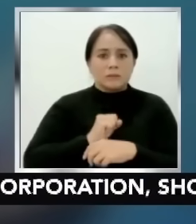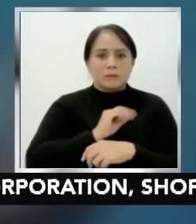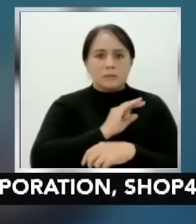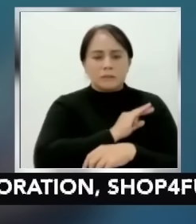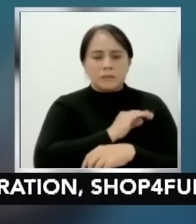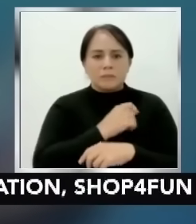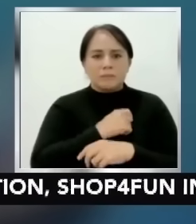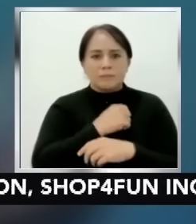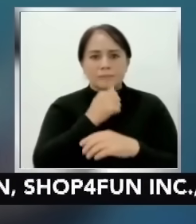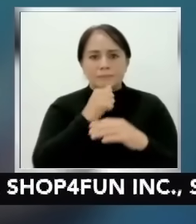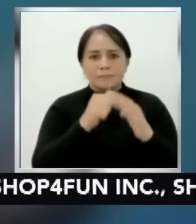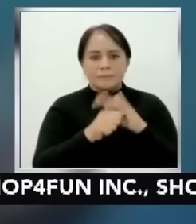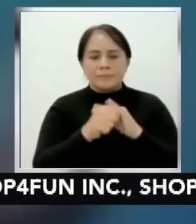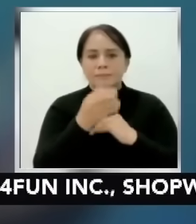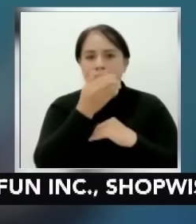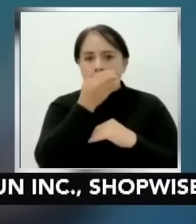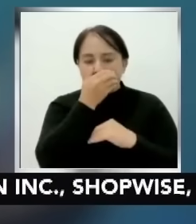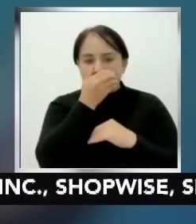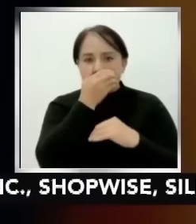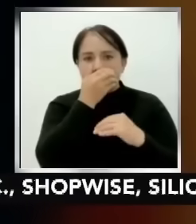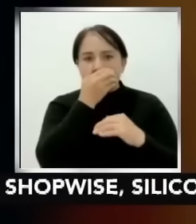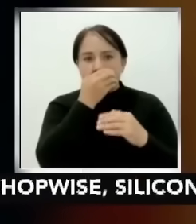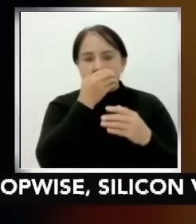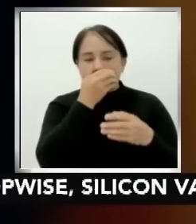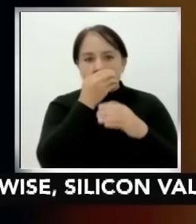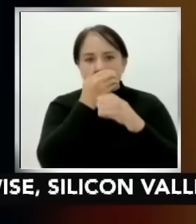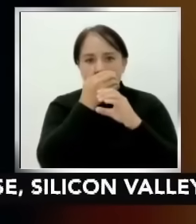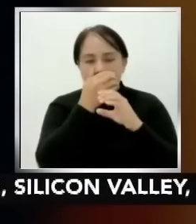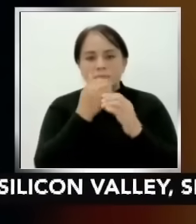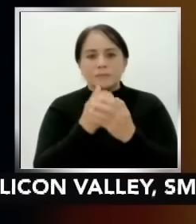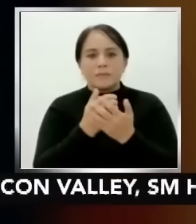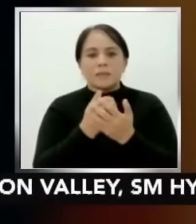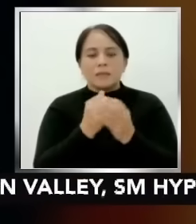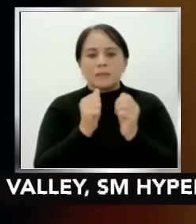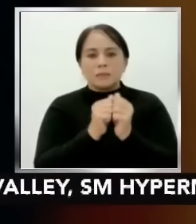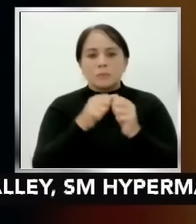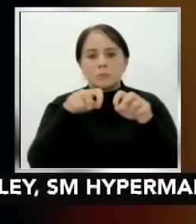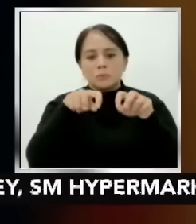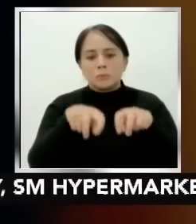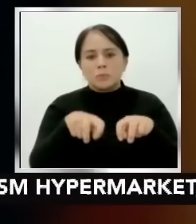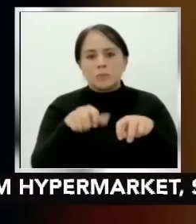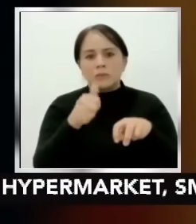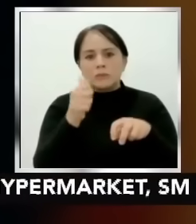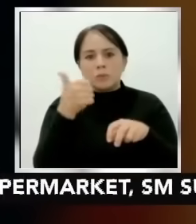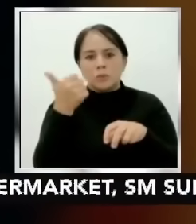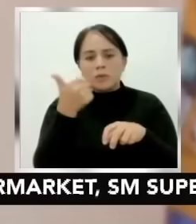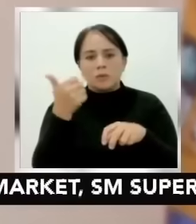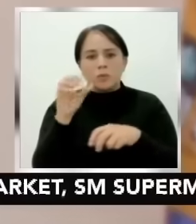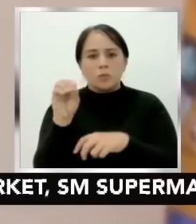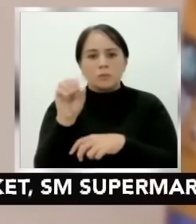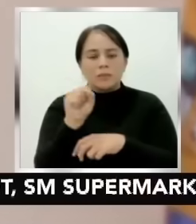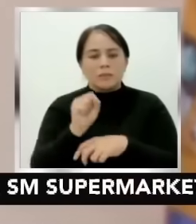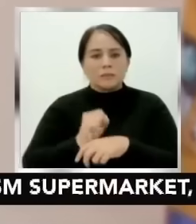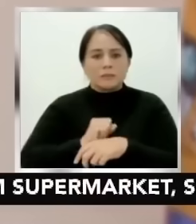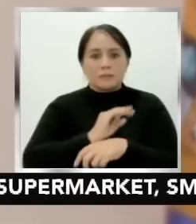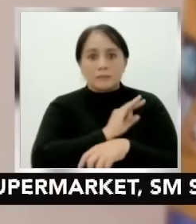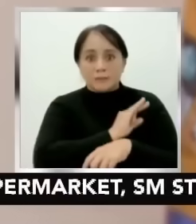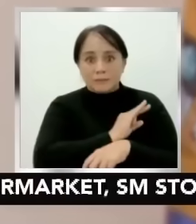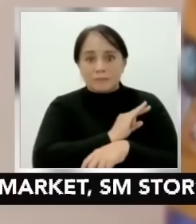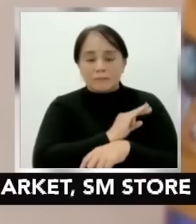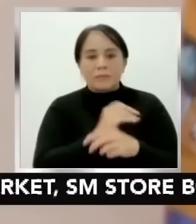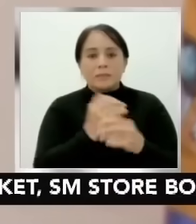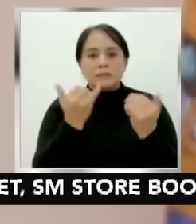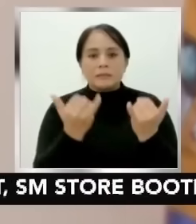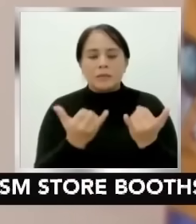kanyang bibig habang may hawak na bote ng tubig. Nakatayo sa kanyang tabi ang isa pang OTS personnel. Right now po, inimbestigahan